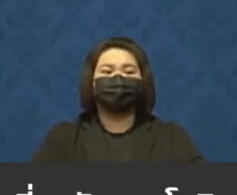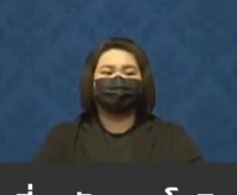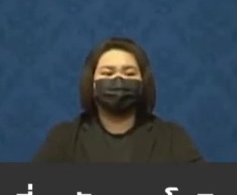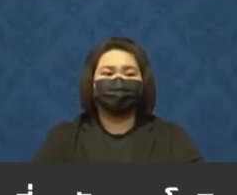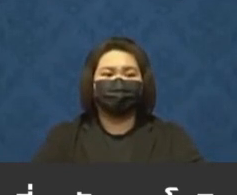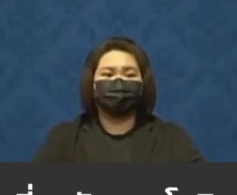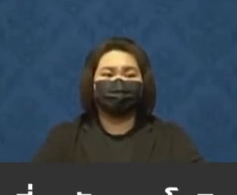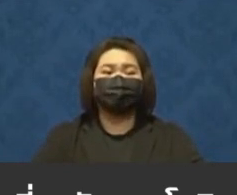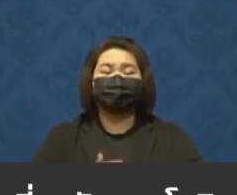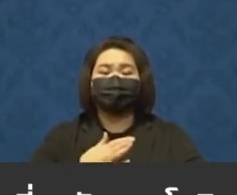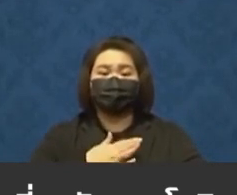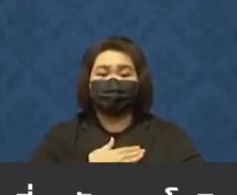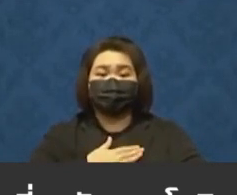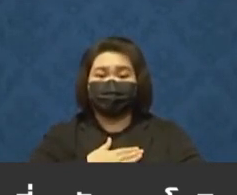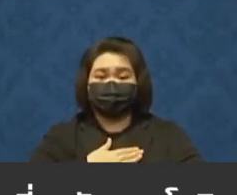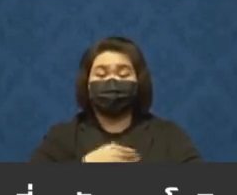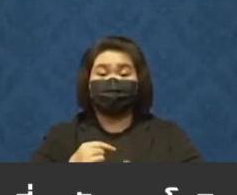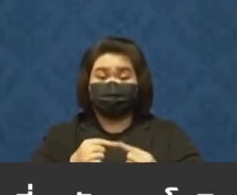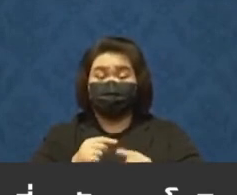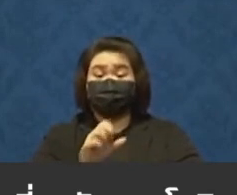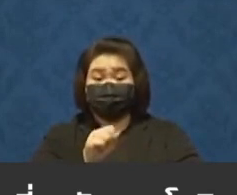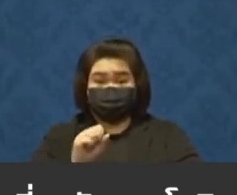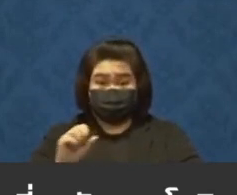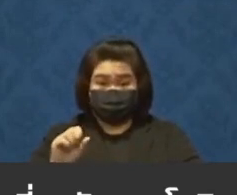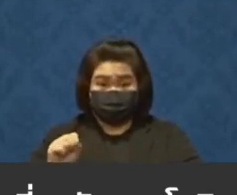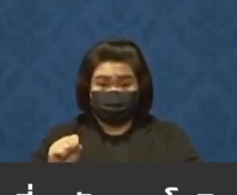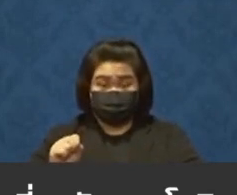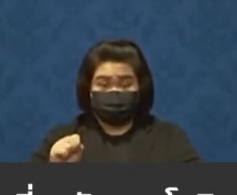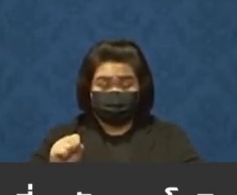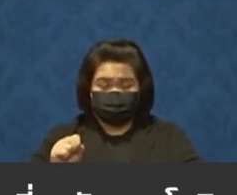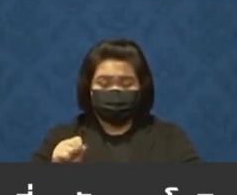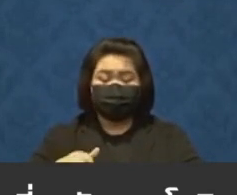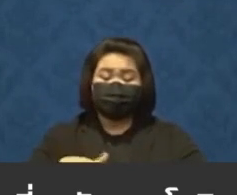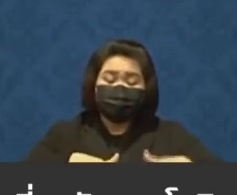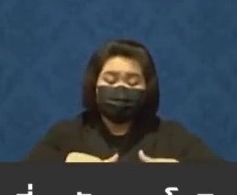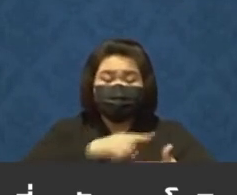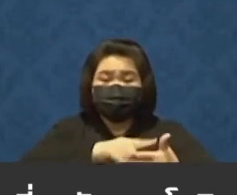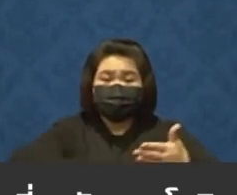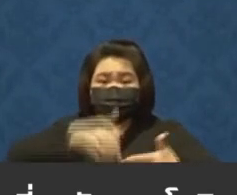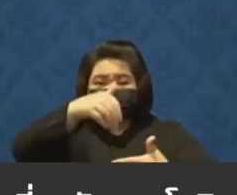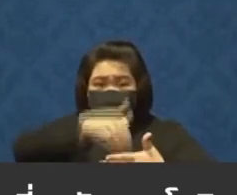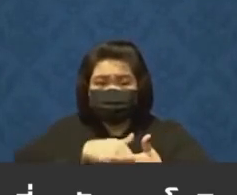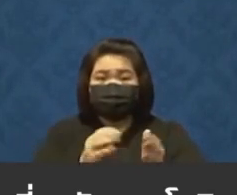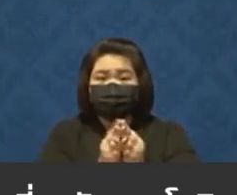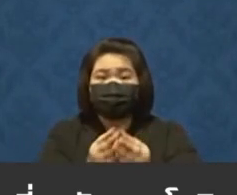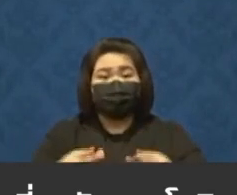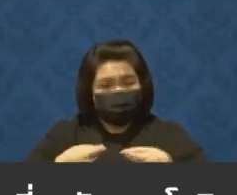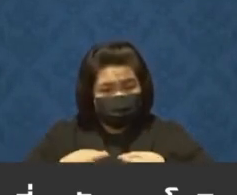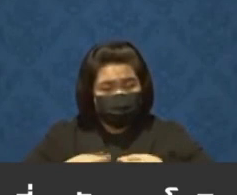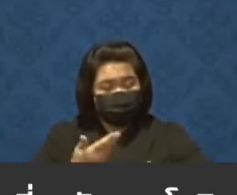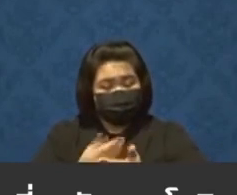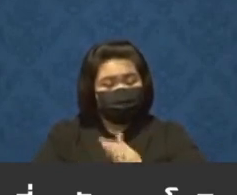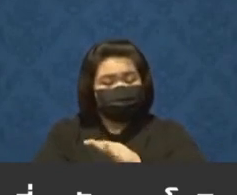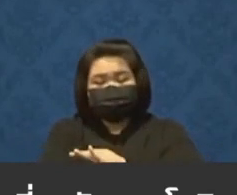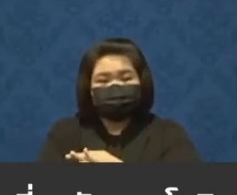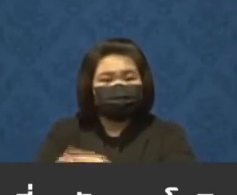งฟังเหมือนไปเอาข่าวบางทีไปเอาข่าวจากสื่อนะครับจากหนังสือพิมพ์มาแล้วก็มาเล่าแค่นี้แล้วก็ไป เ คร ื่อง บินเนี่ยบินวนม